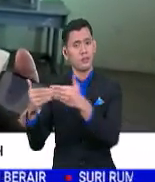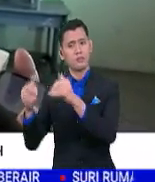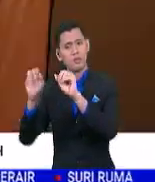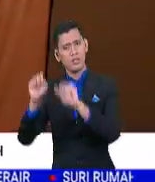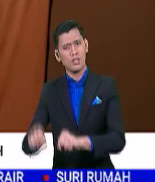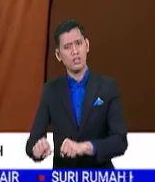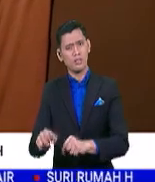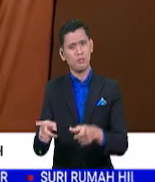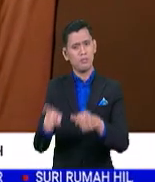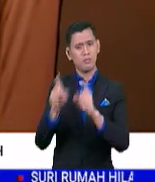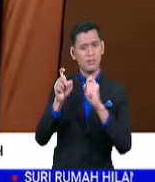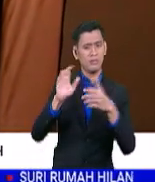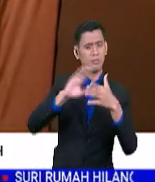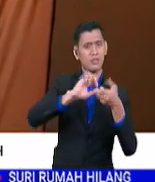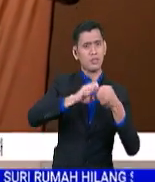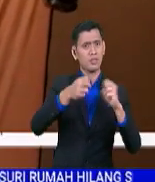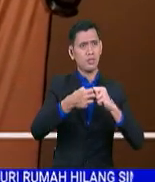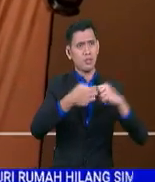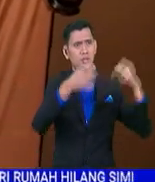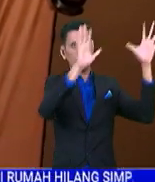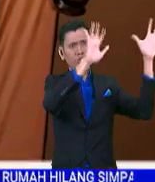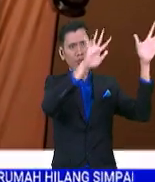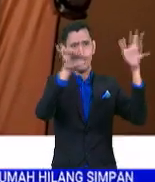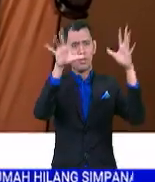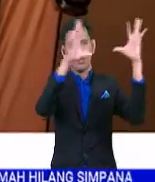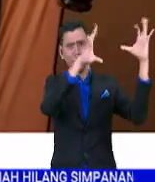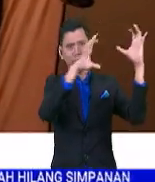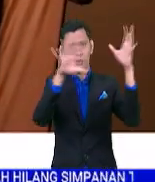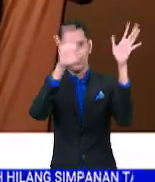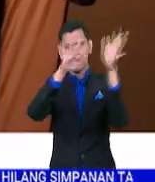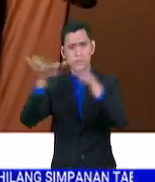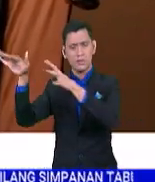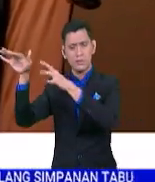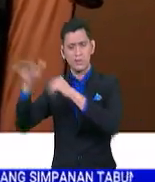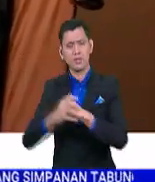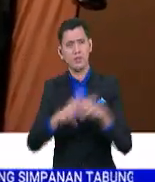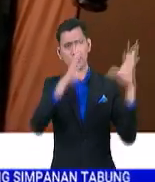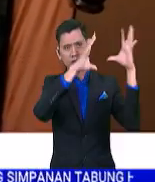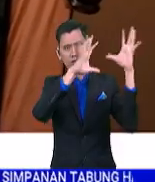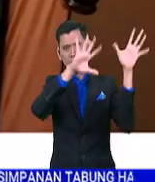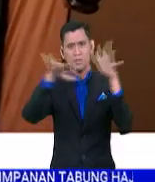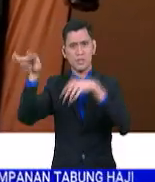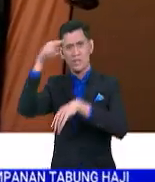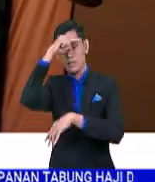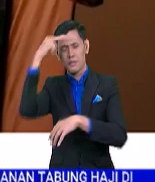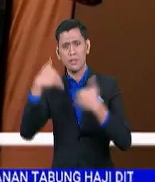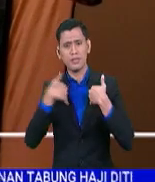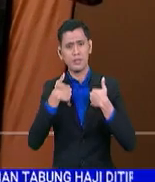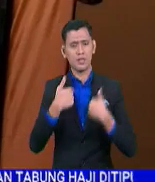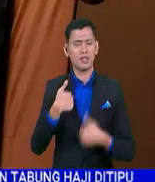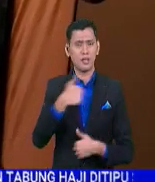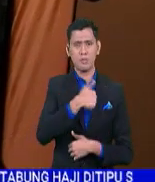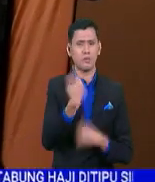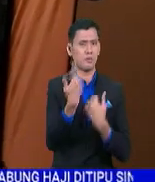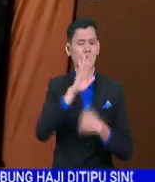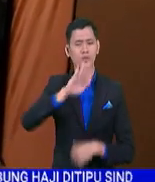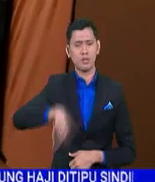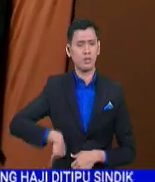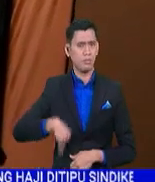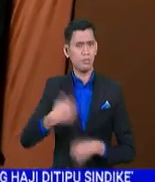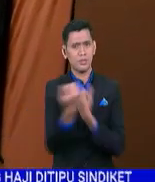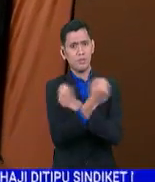itulah. Malam tu juga nak kena pindah. So, kami semua tak sedia lagi lah nak pindah kan. Sebab dengan anak kecil lagi. Dengan mengasuh lagi